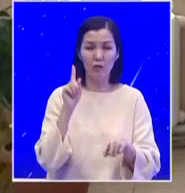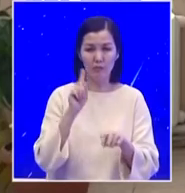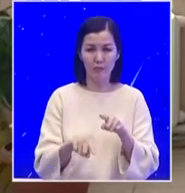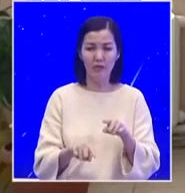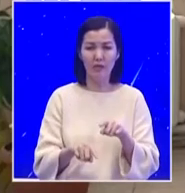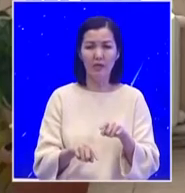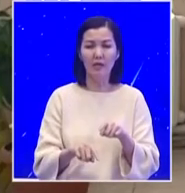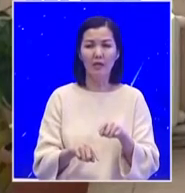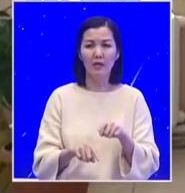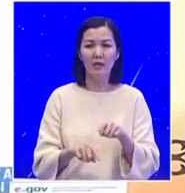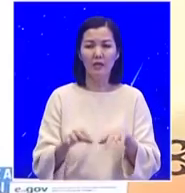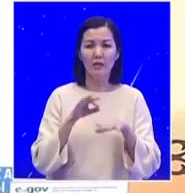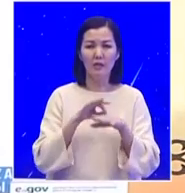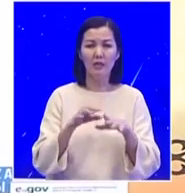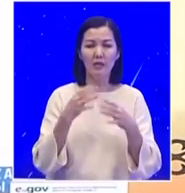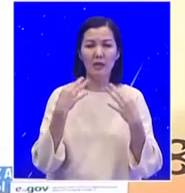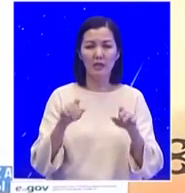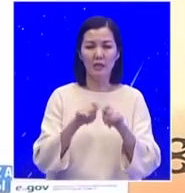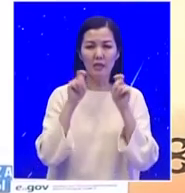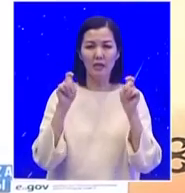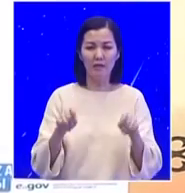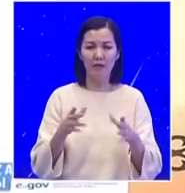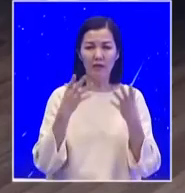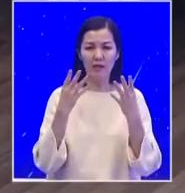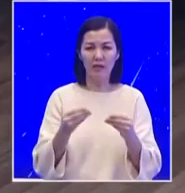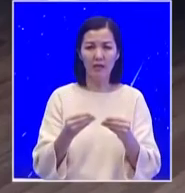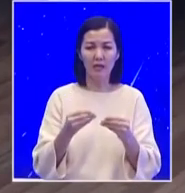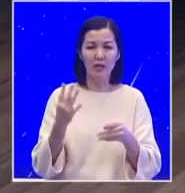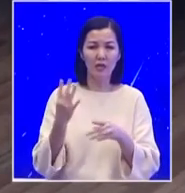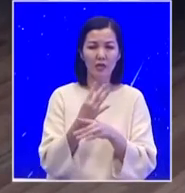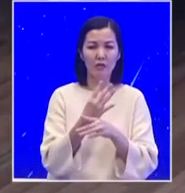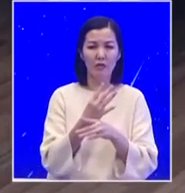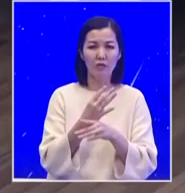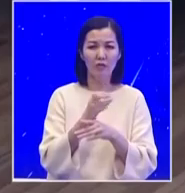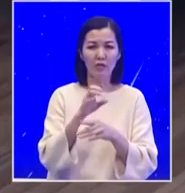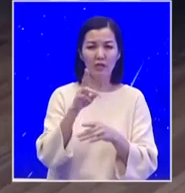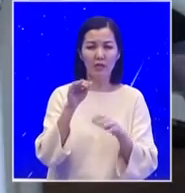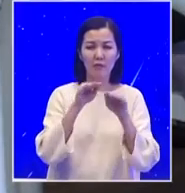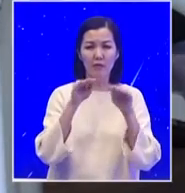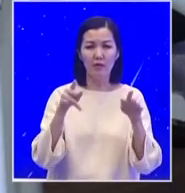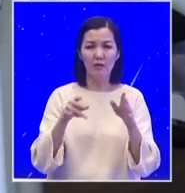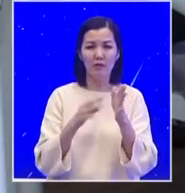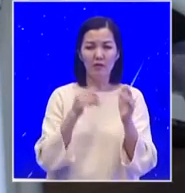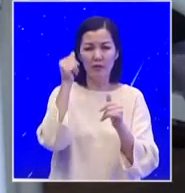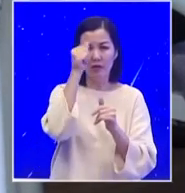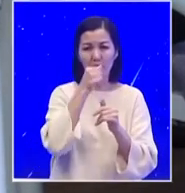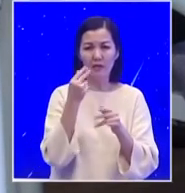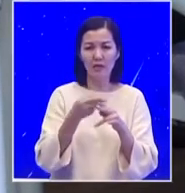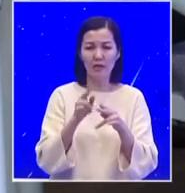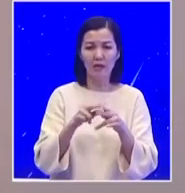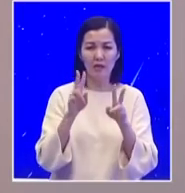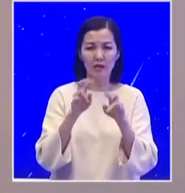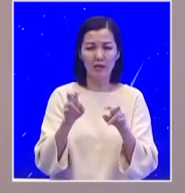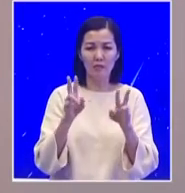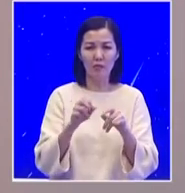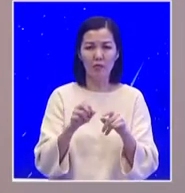этого клиника проводит дни открытых дверей. Что касается больных с четвертой стадии, с июня 2019 года для них введен осмотр